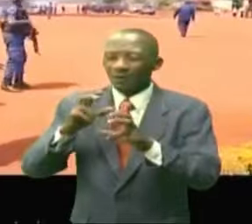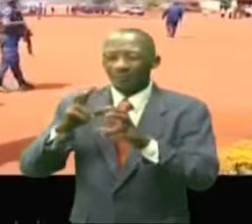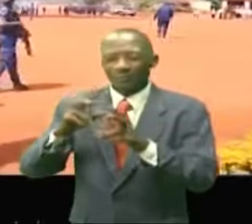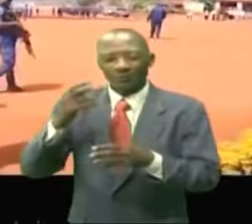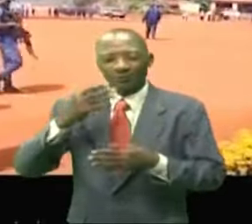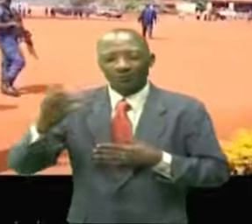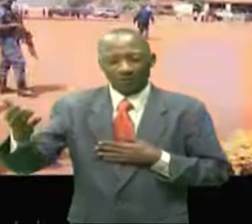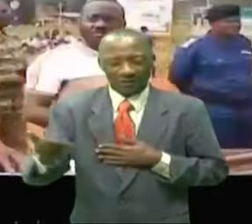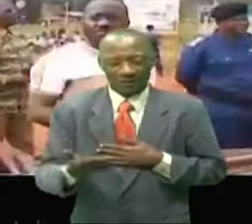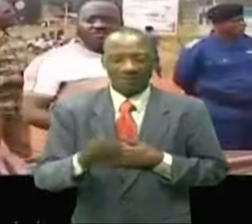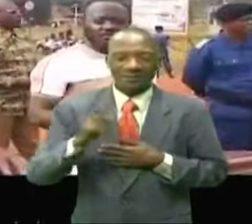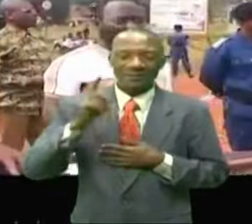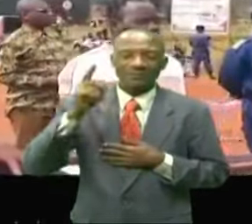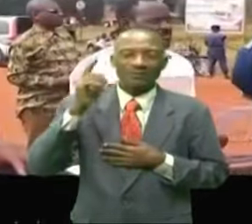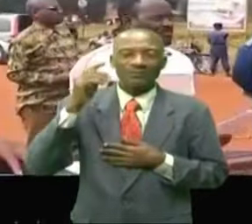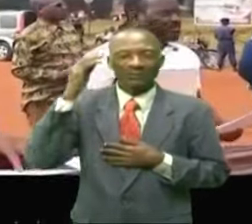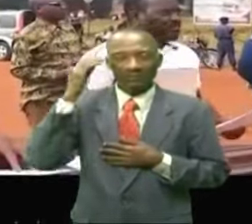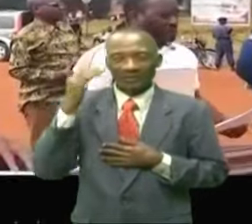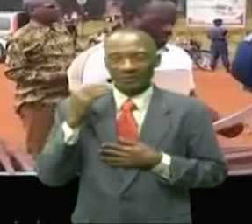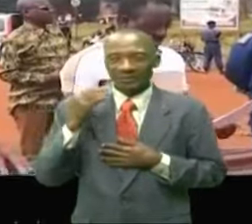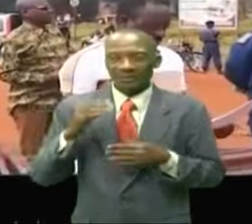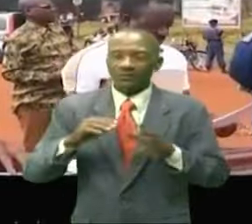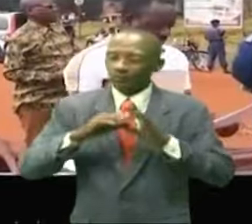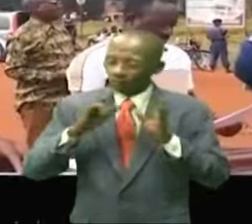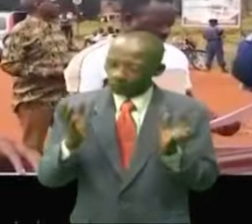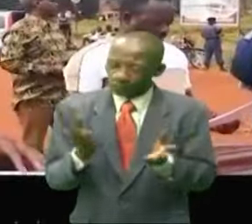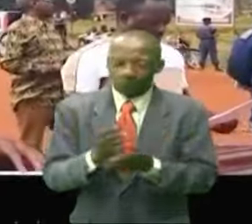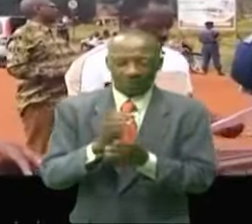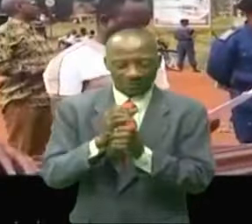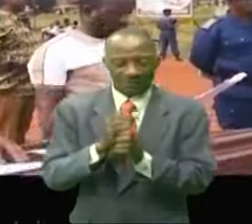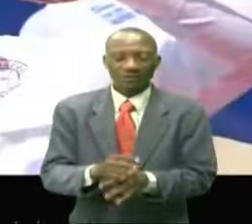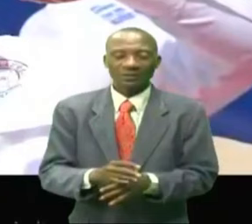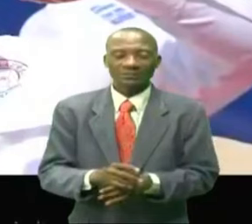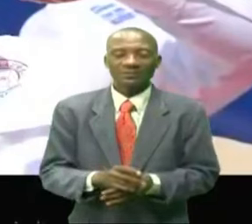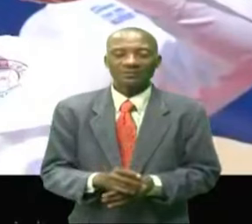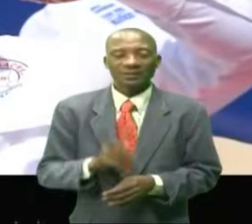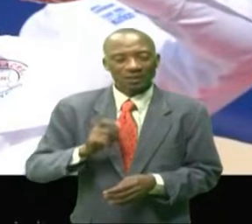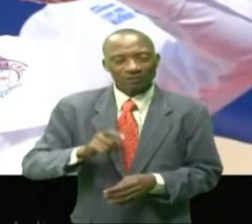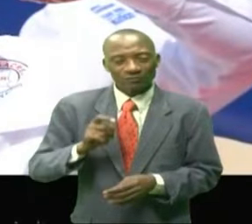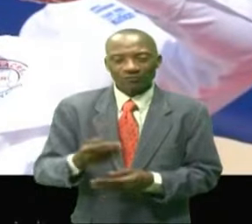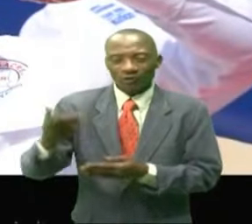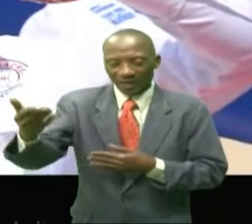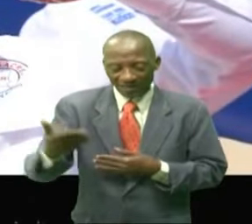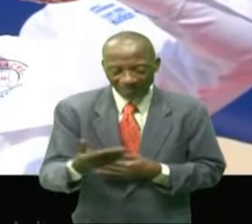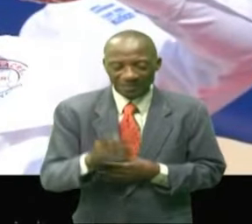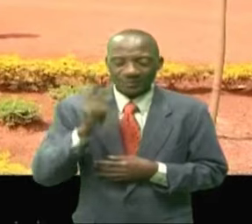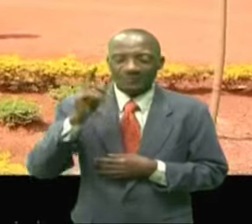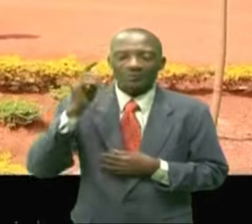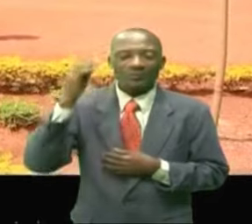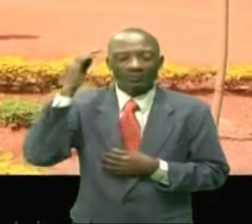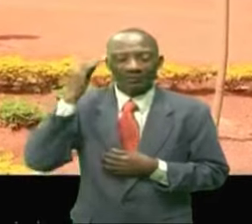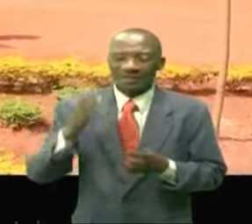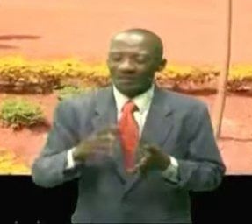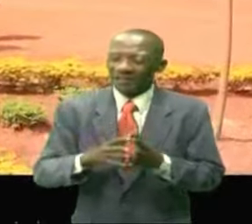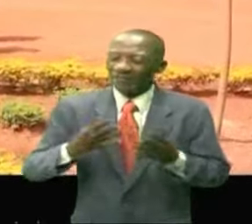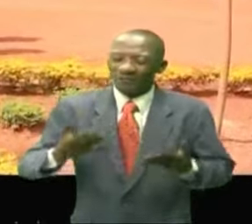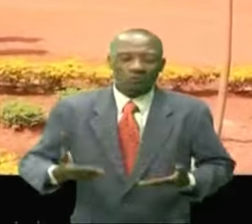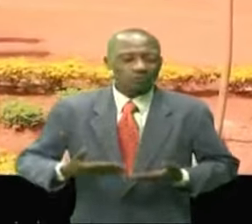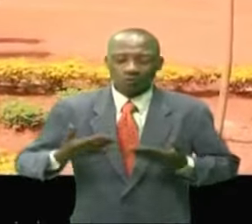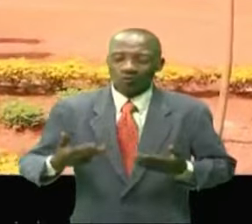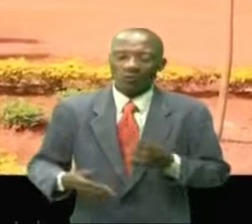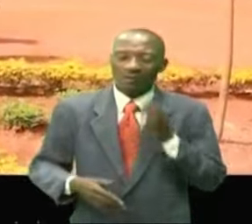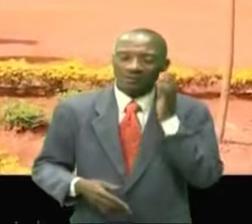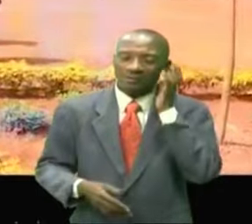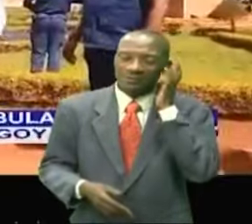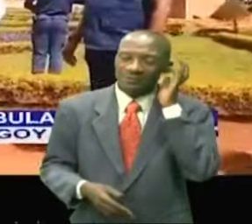Bastien Enanga n'a voulu rien rater afin de réserver à son hôte Jean-Michel Samalukonde Kenge un accueil digne de son rang